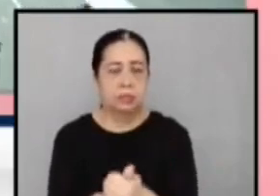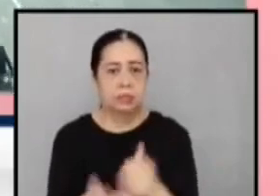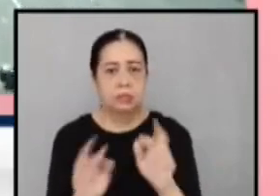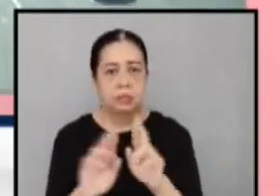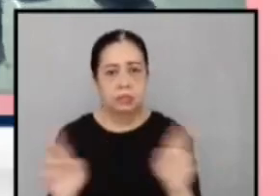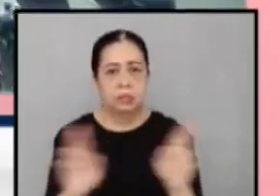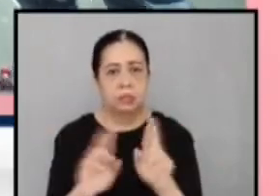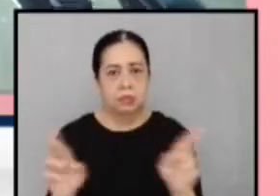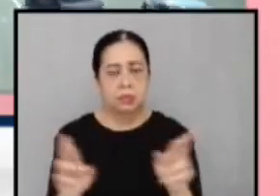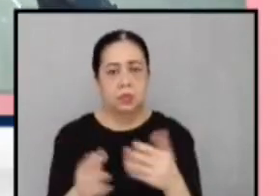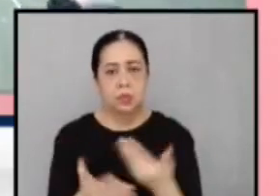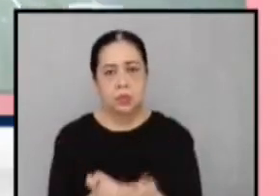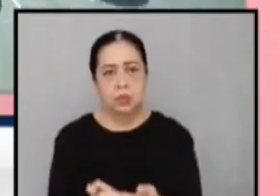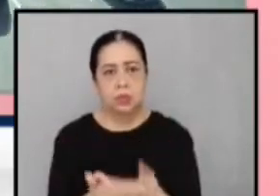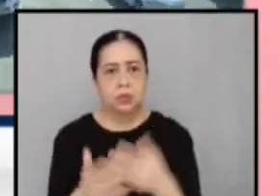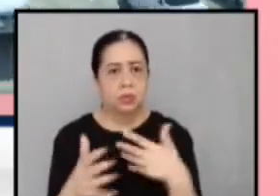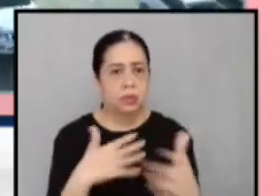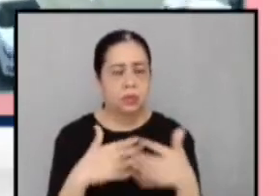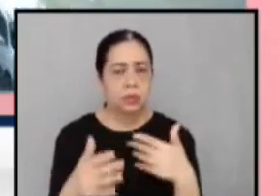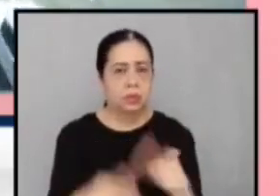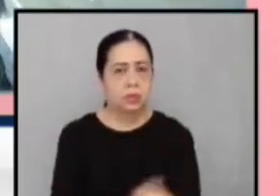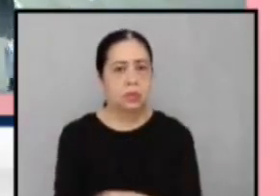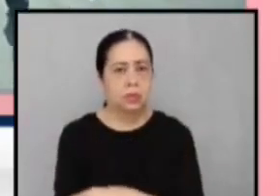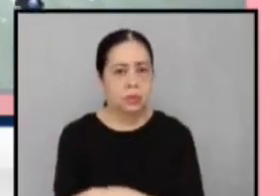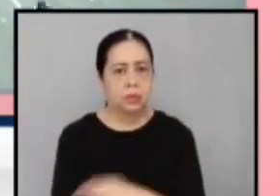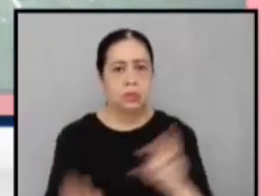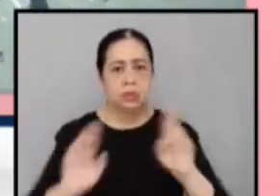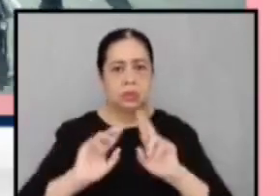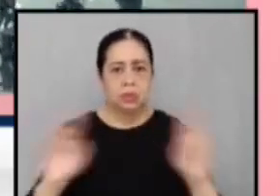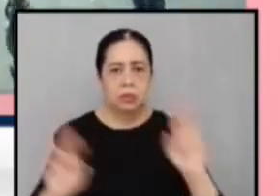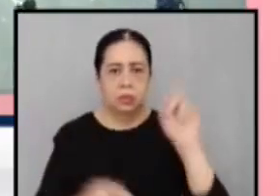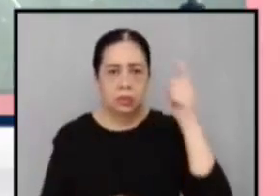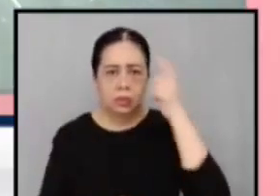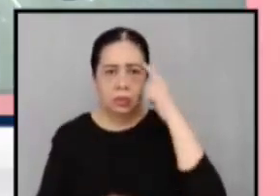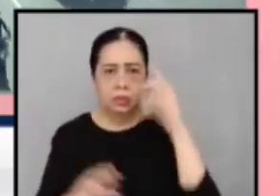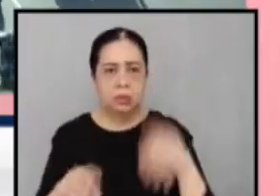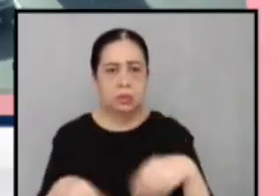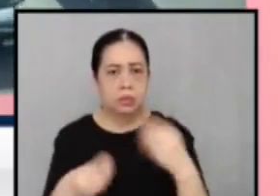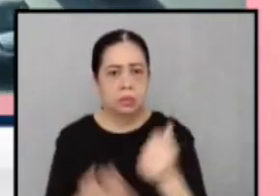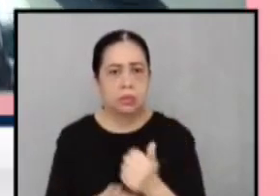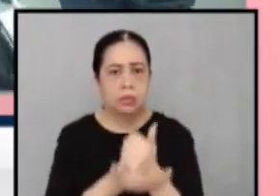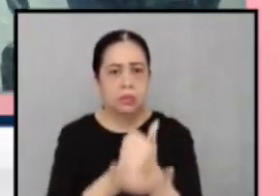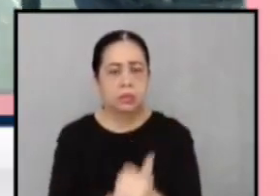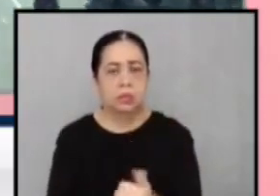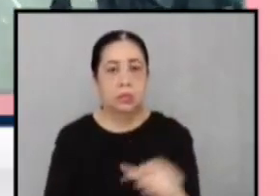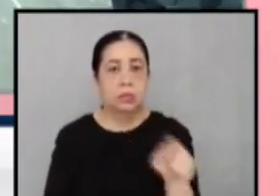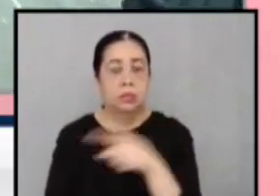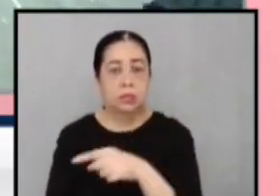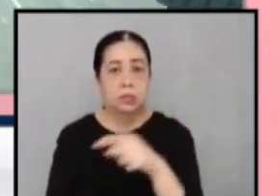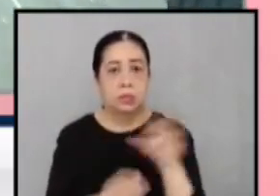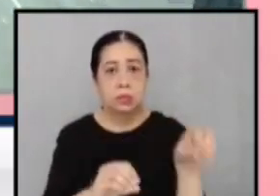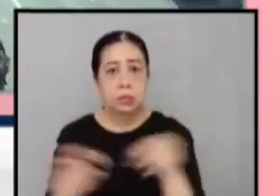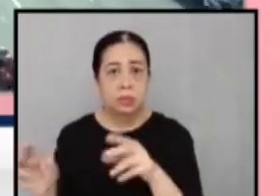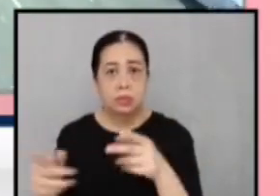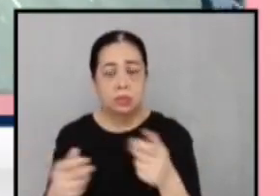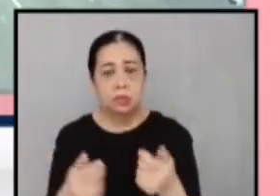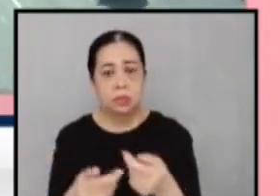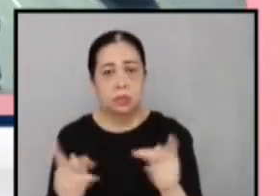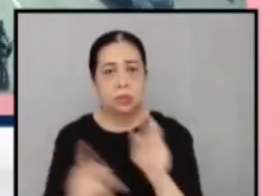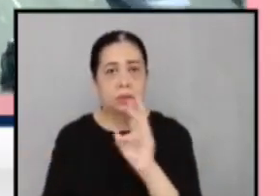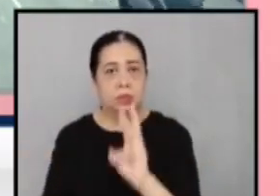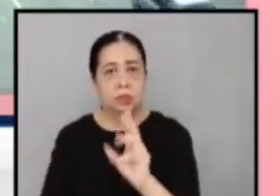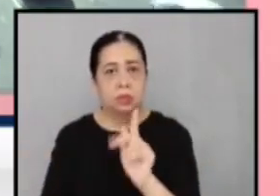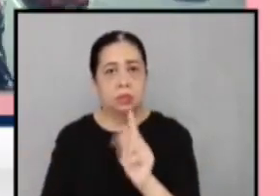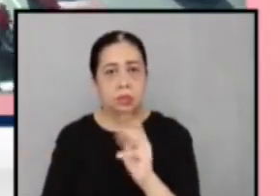na mabuti na kahit tumagal ay handa ang pamahalaan para bigyan ng tulong doon sa mga na-evacuate sa 6-kilometer